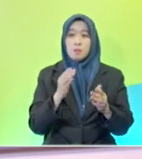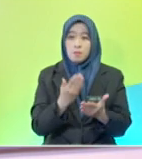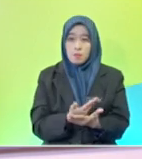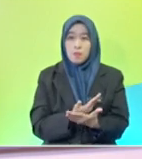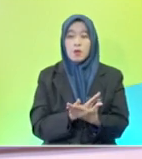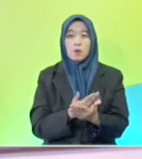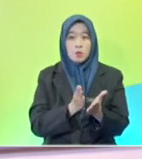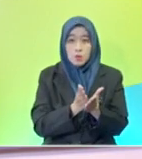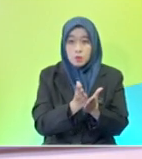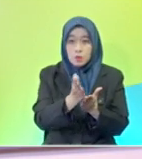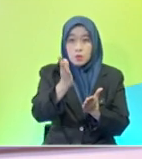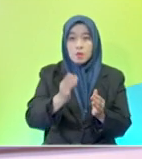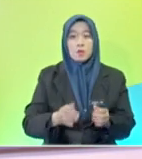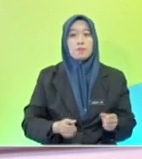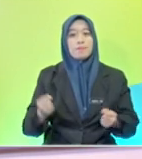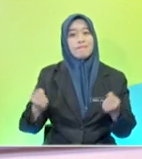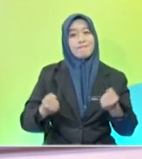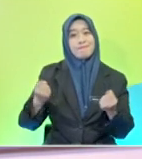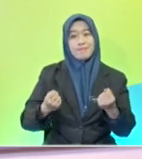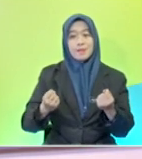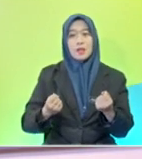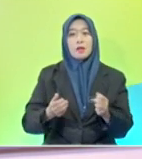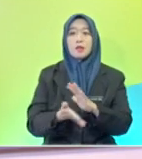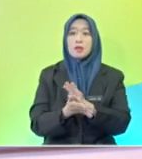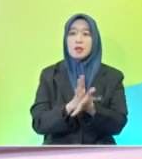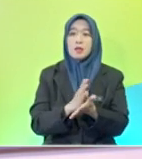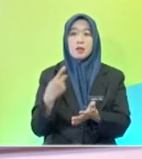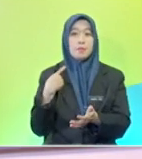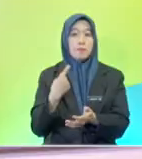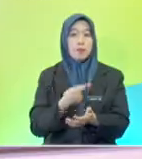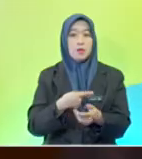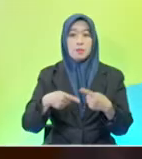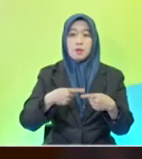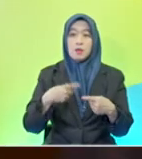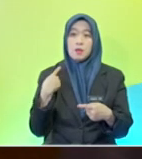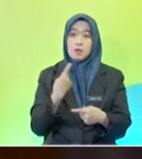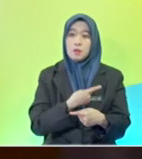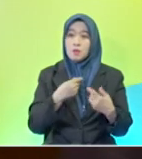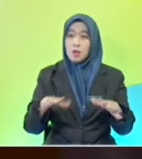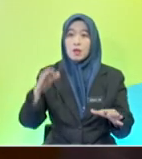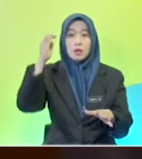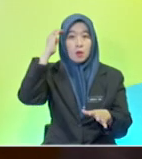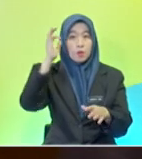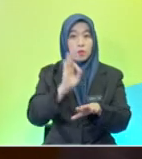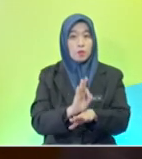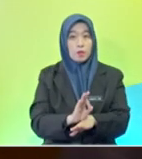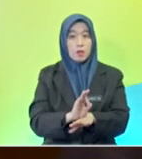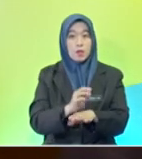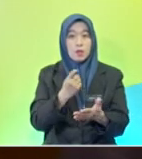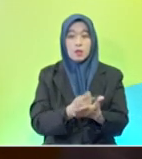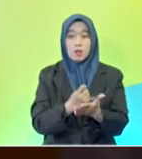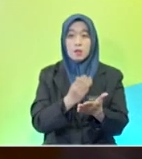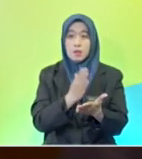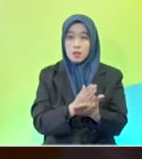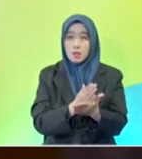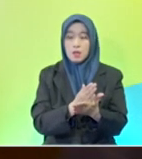boleh teruskan perjalanan. Jadi, apabila kita dah tahu traffic light ni fungsinya sebagai tanda berhenti, jadi macam itulah